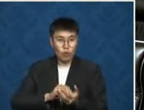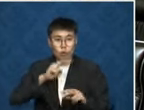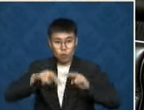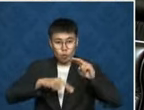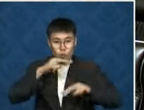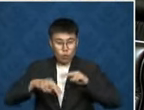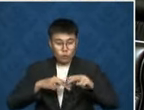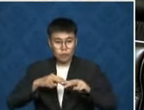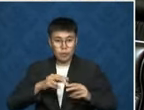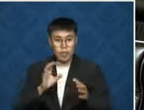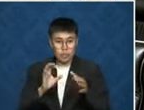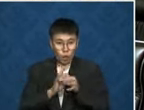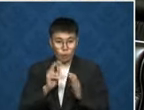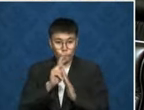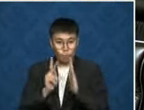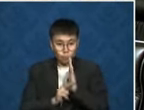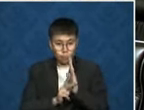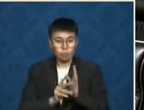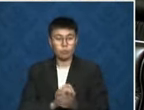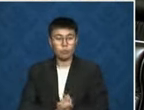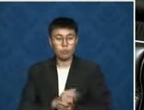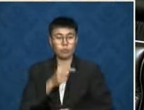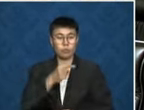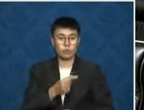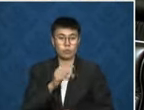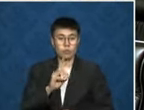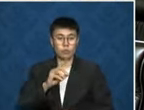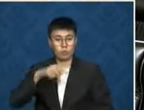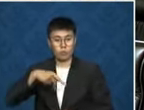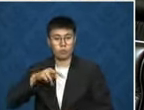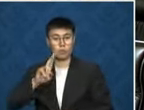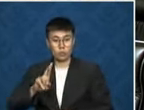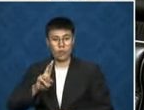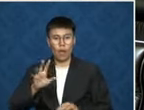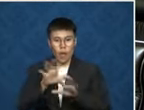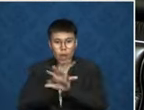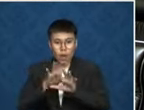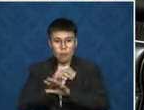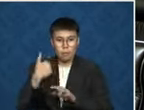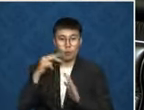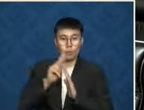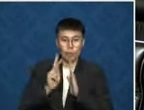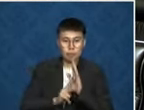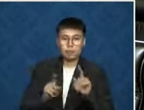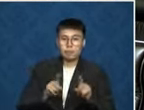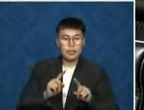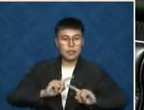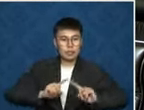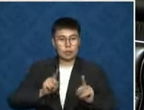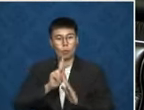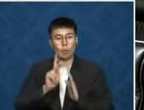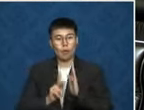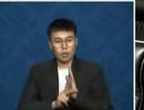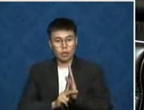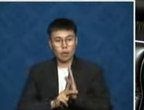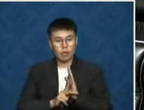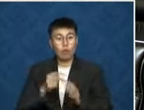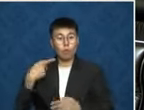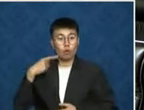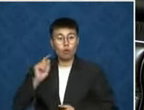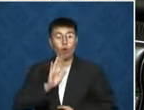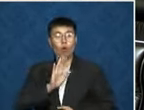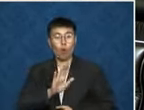ประเทศไทยเราเองเรามี PDPA ที่คล้ายๆ GDPR ของสหภาพยุโรปนะครับแต่เรายังไม่มีกฎหมายที่กำกับดูแลการใช้ประโยช